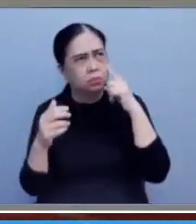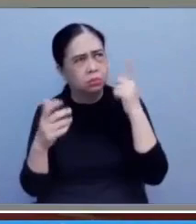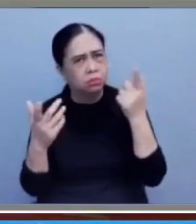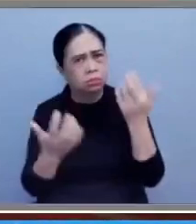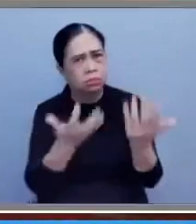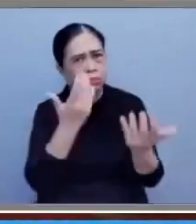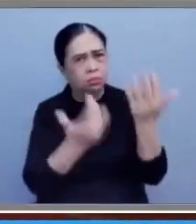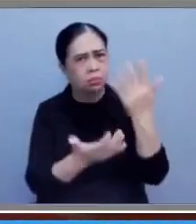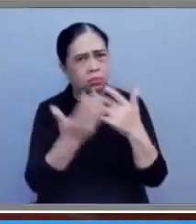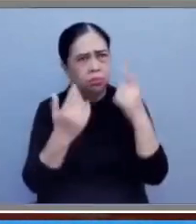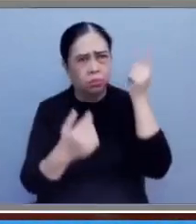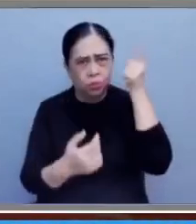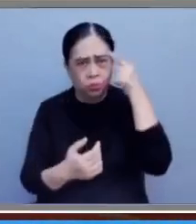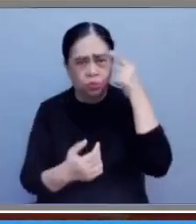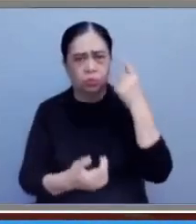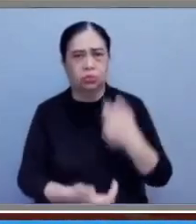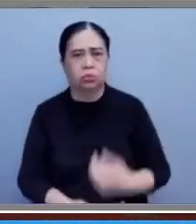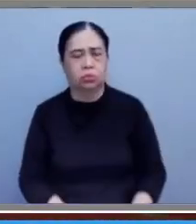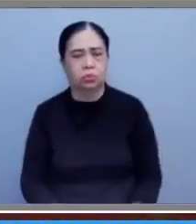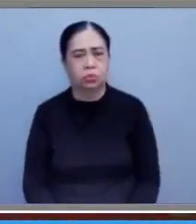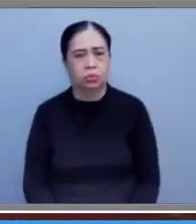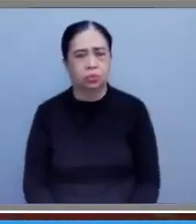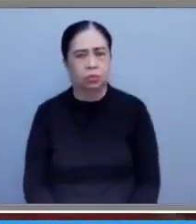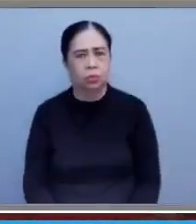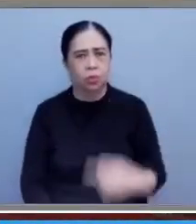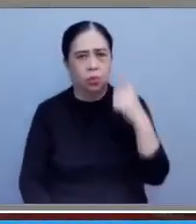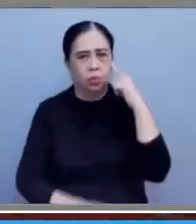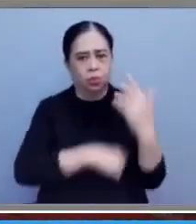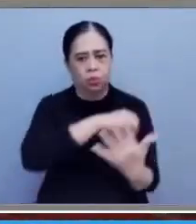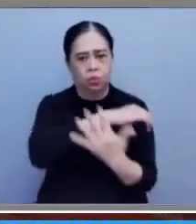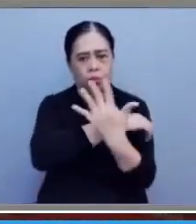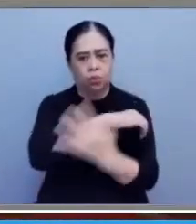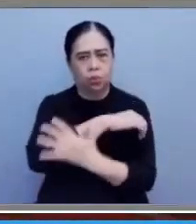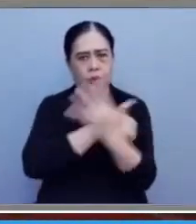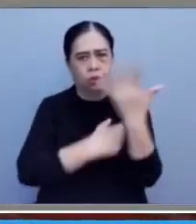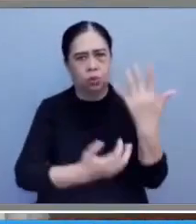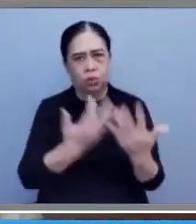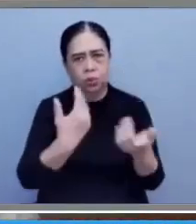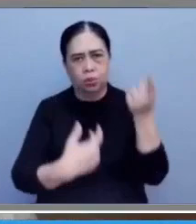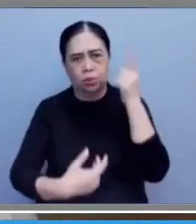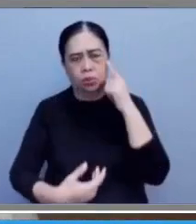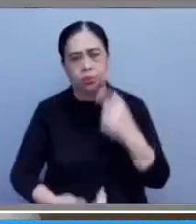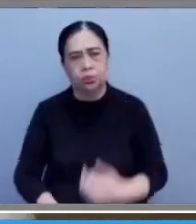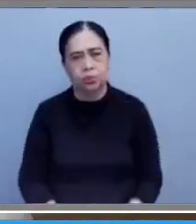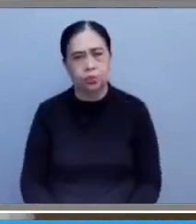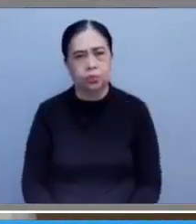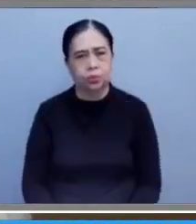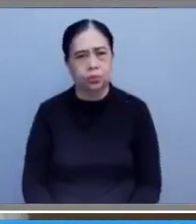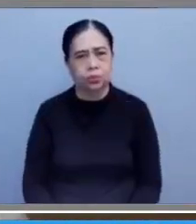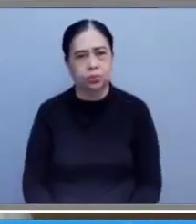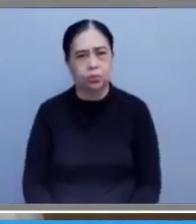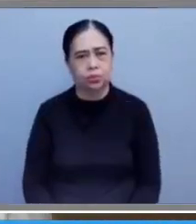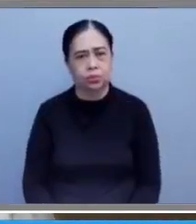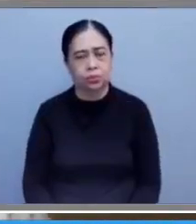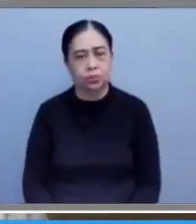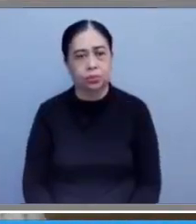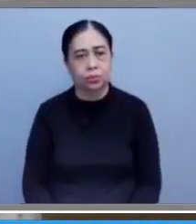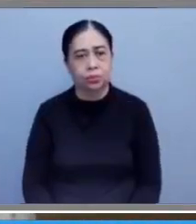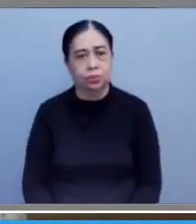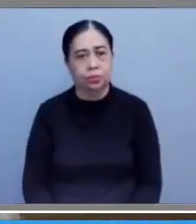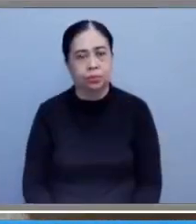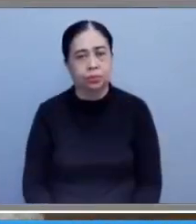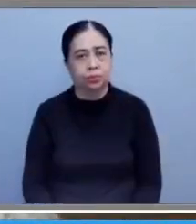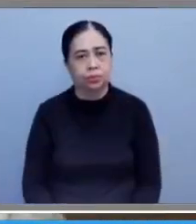ng ano eh o ang damo dito sa sa may gilid namin magmas na lang para safety